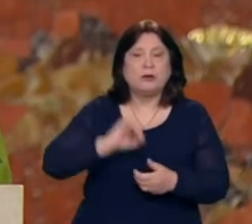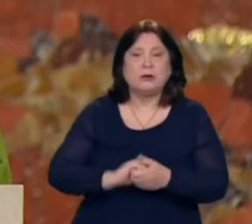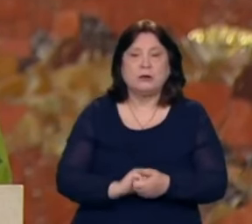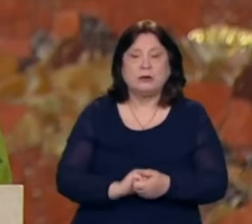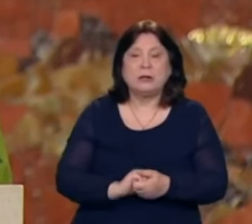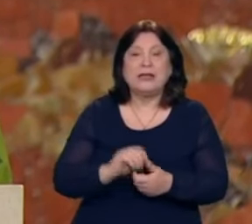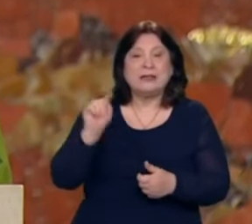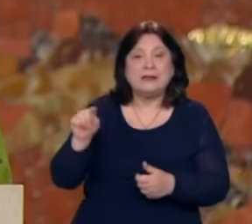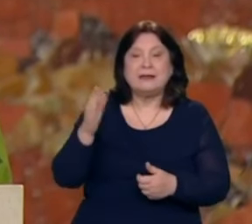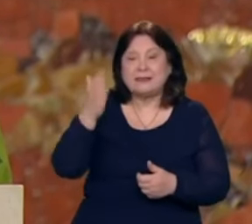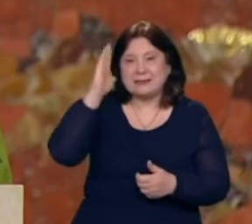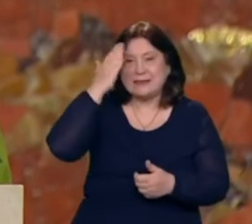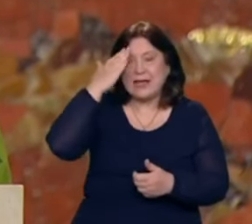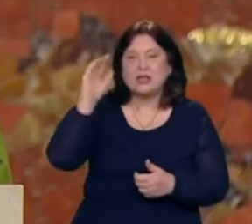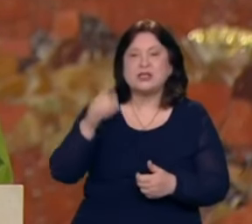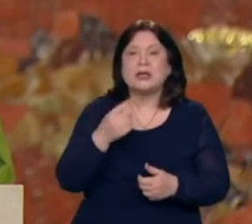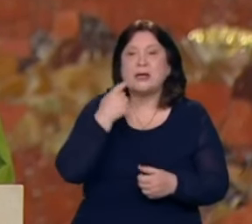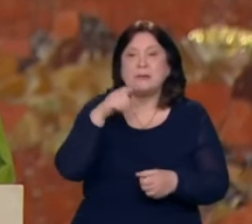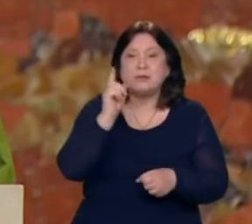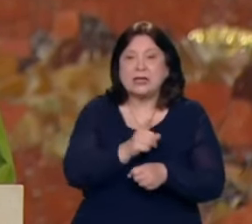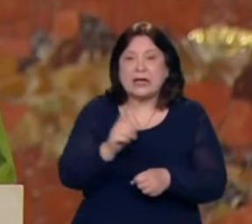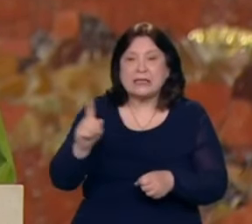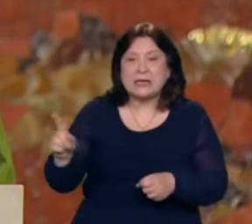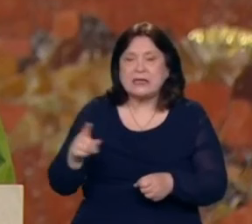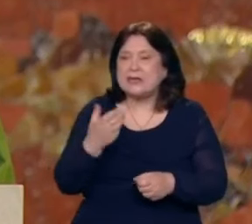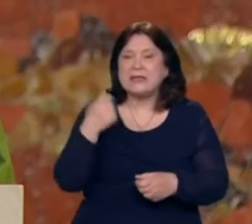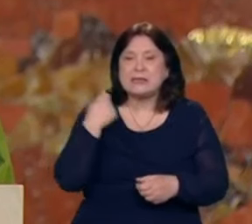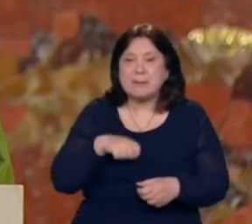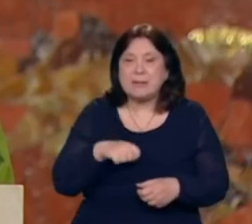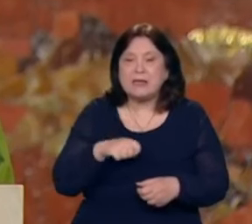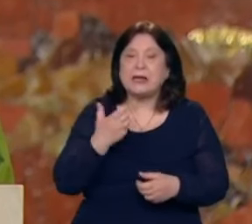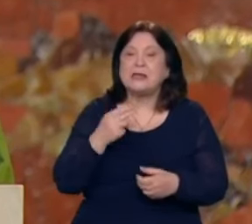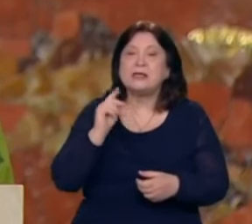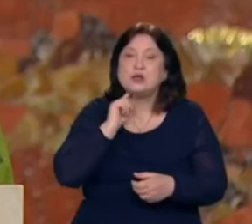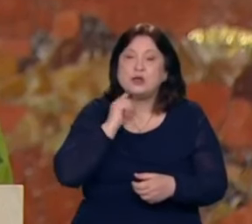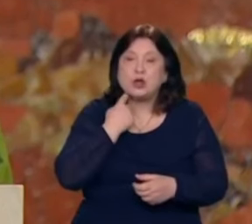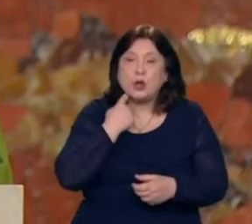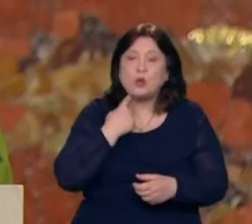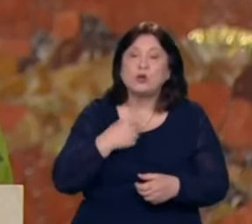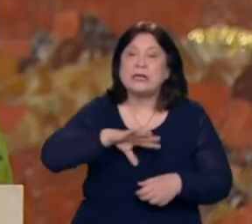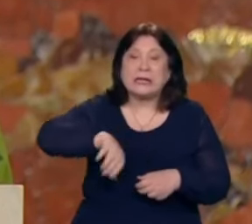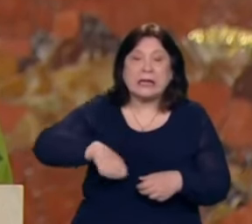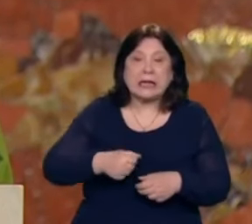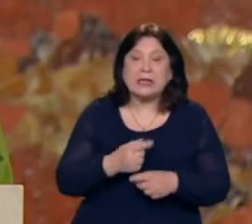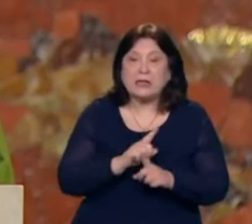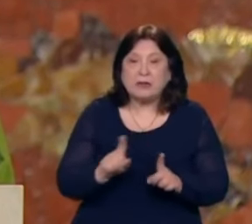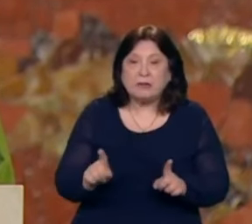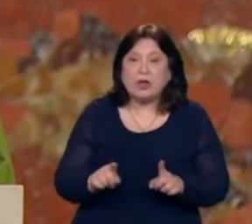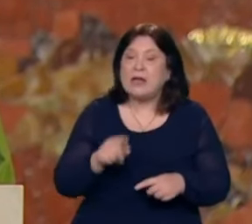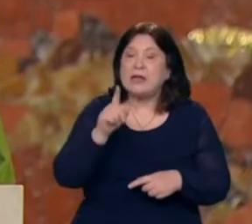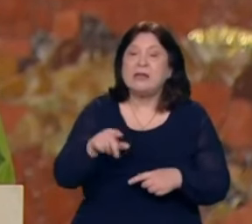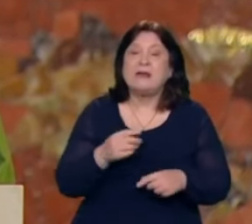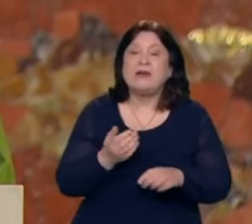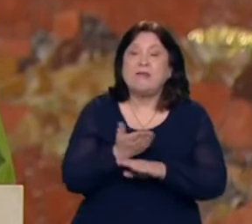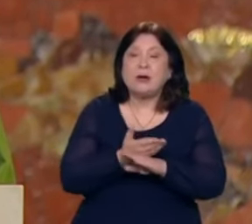znasz przykazania Nie zabijaj nie cudzołóż Nie kradnij nie